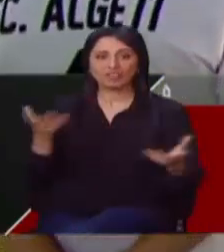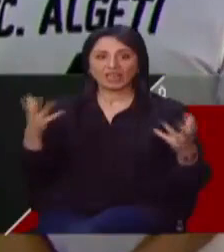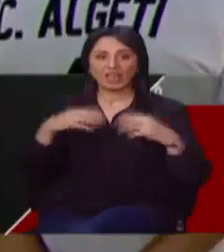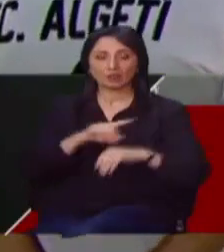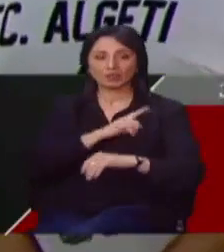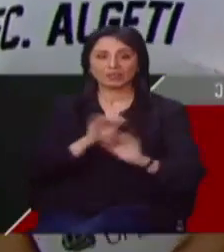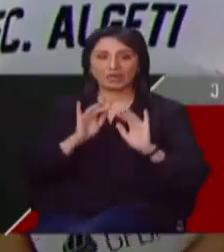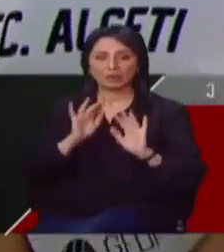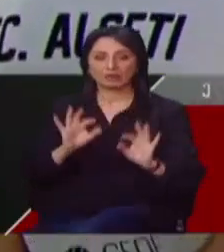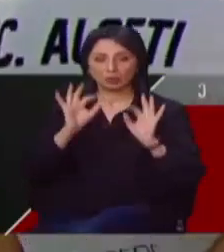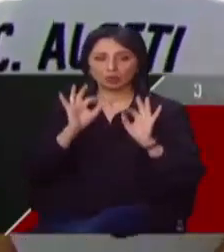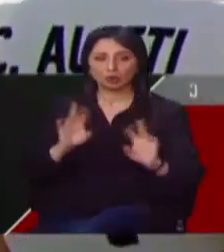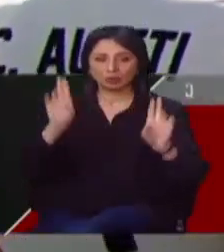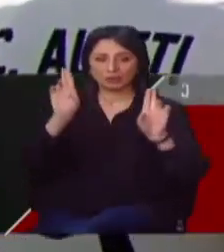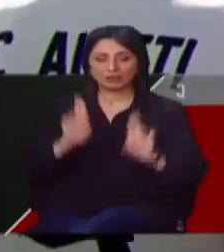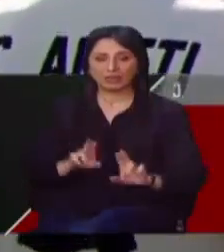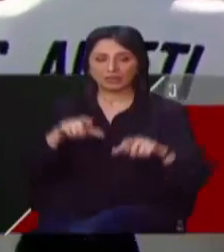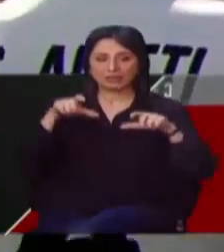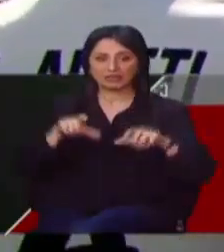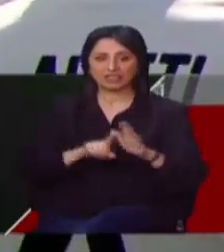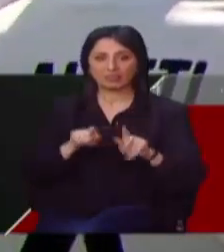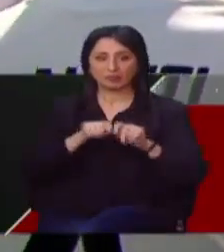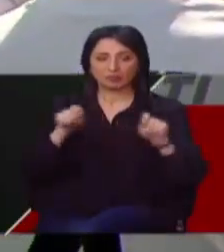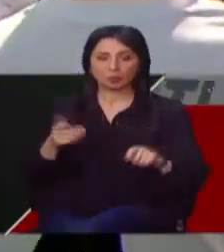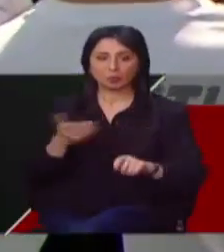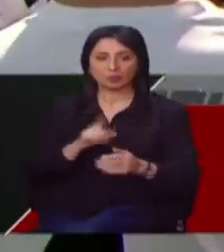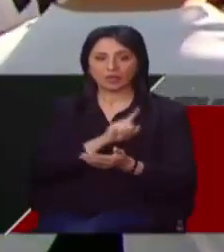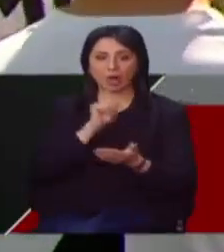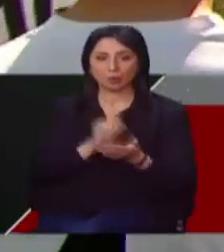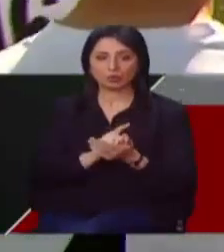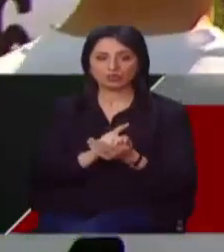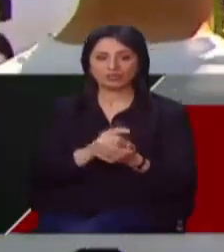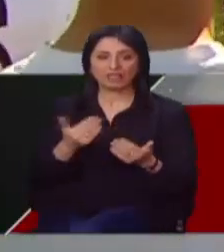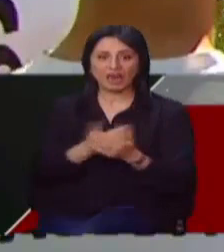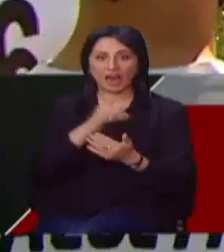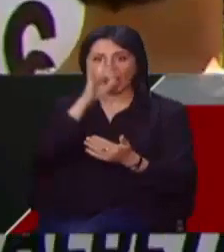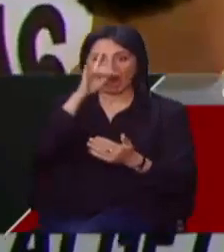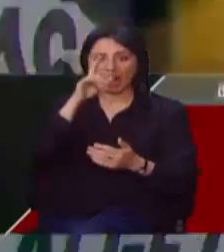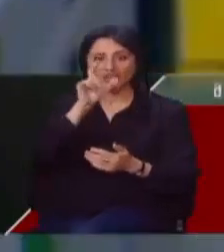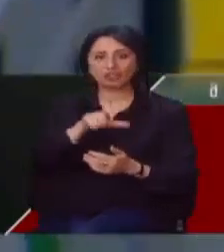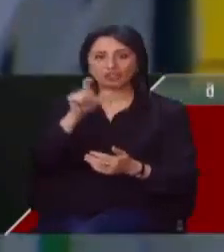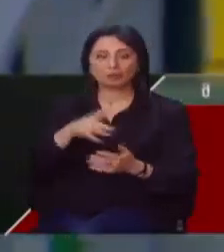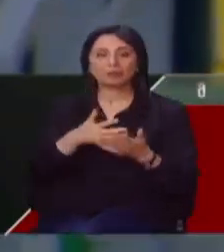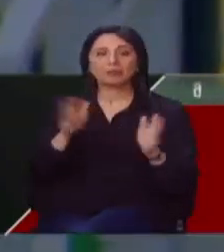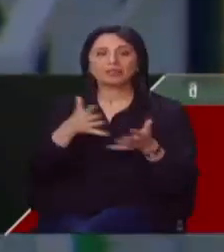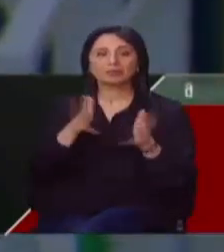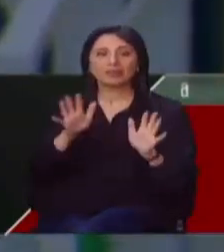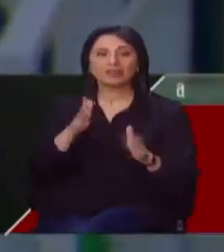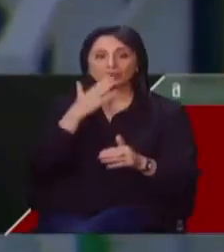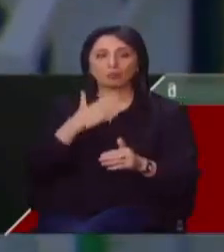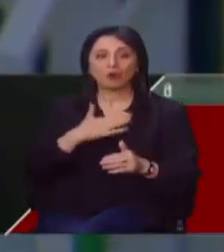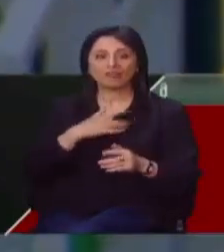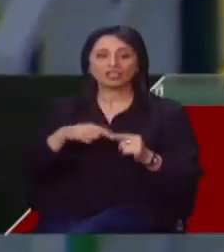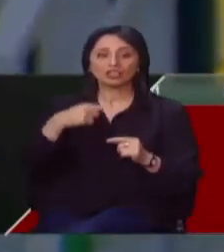ერთობლივი ძალის ხმევით სწორედ იმ სტანდარტის სტადიონებს ვქმნით, რომლებიც აუცილებლად ახალ ჩემპიონებს და უფრო მეტ და მეტ მოყვარულ